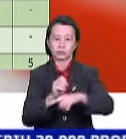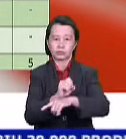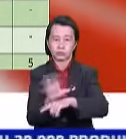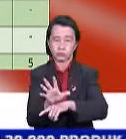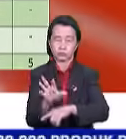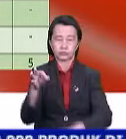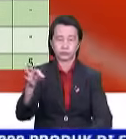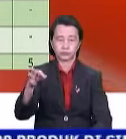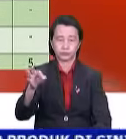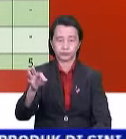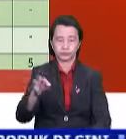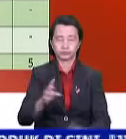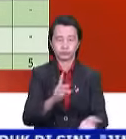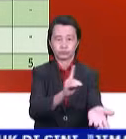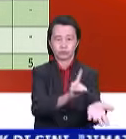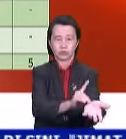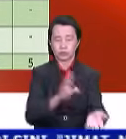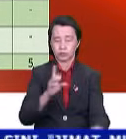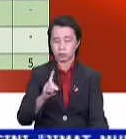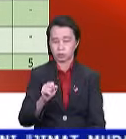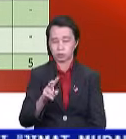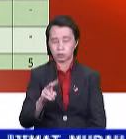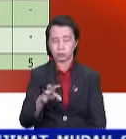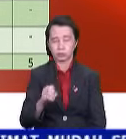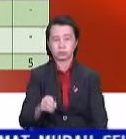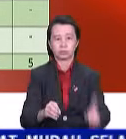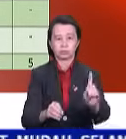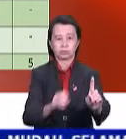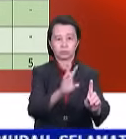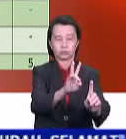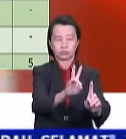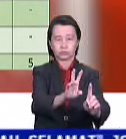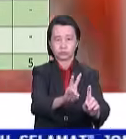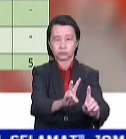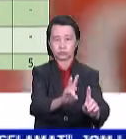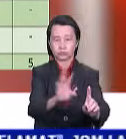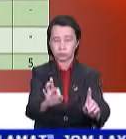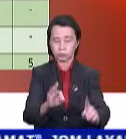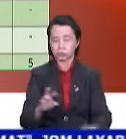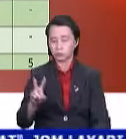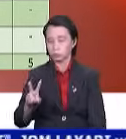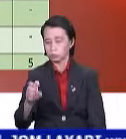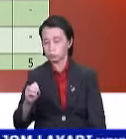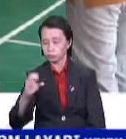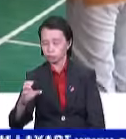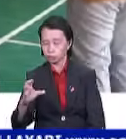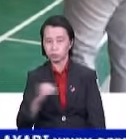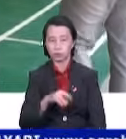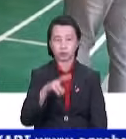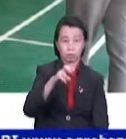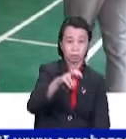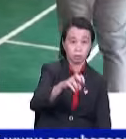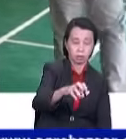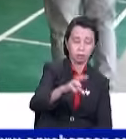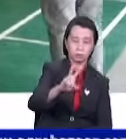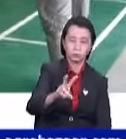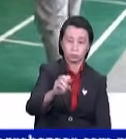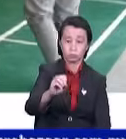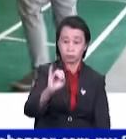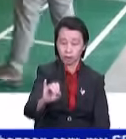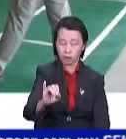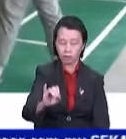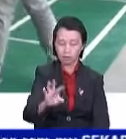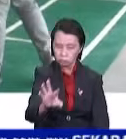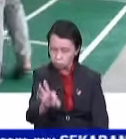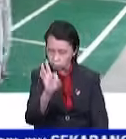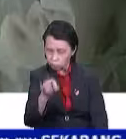with 19 menurut dokter Ride with 179 version of concern Ussy dan renov incredibly oi